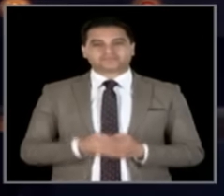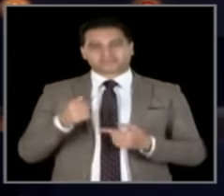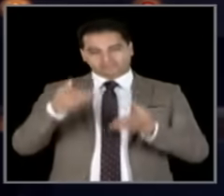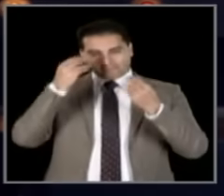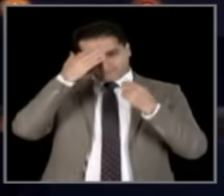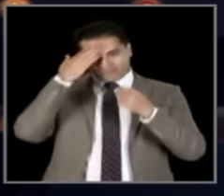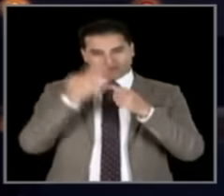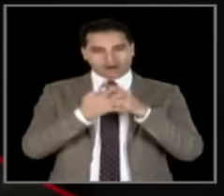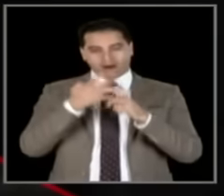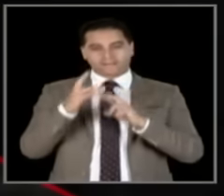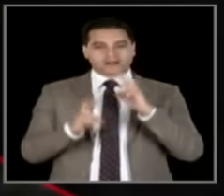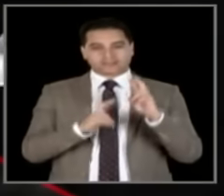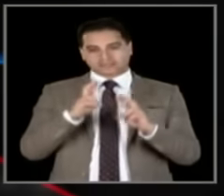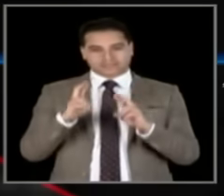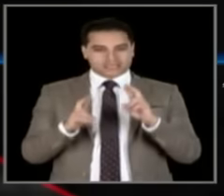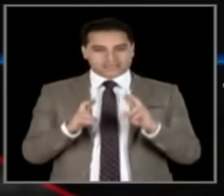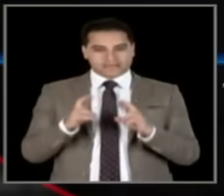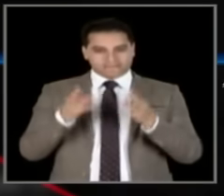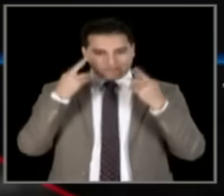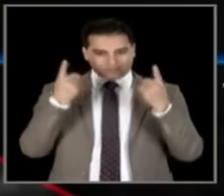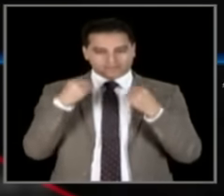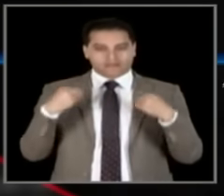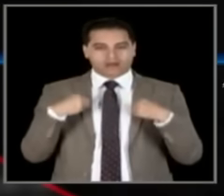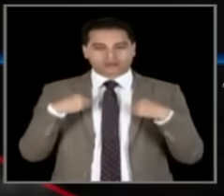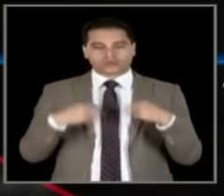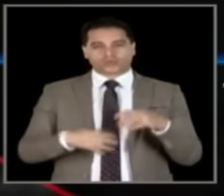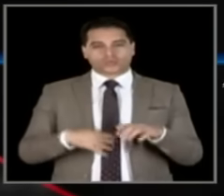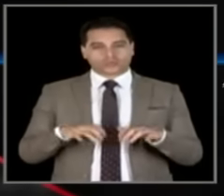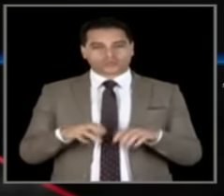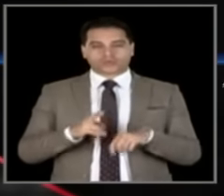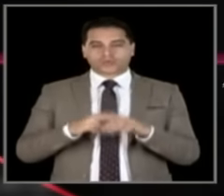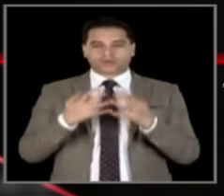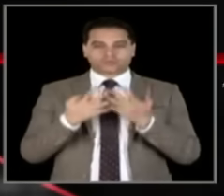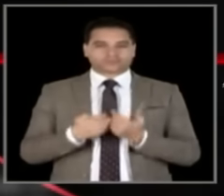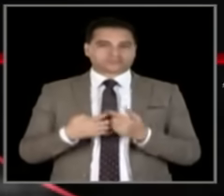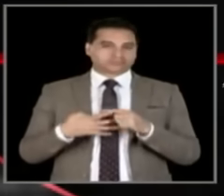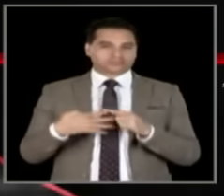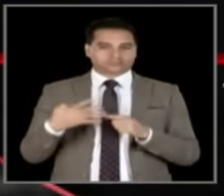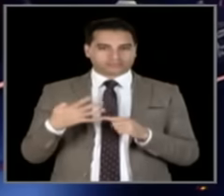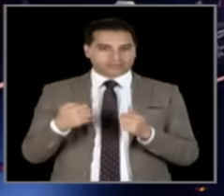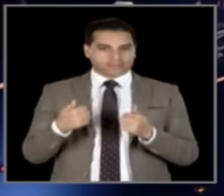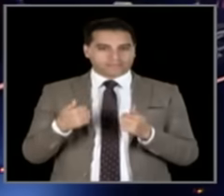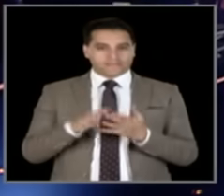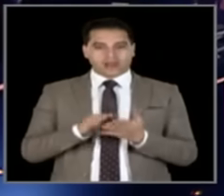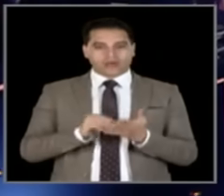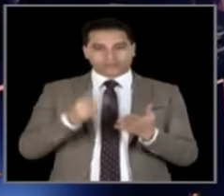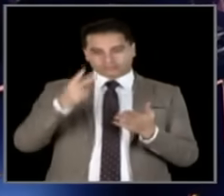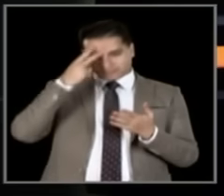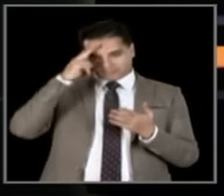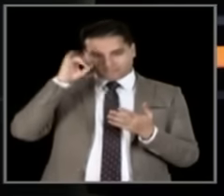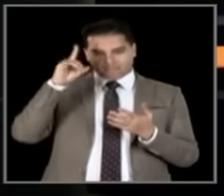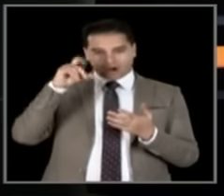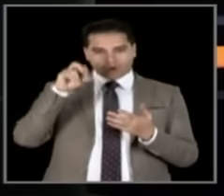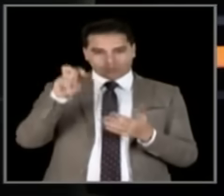فقره المعرفه اربع اسئله. معلومات عامة، رياضة، تكنولوجيا، وقدرات ذهنية. أول اتنين مروة